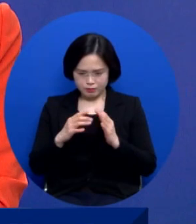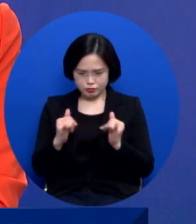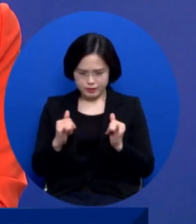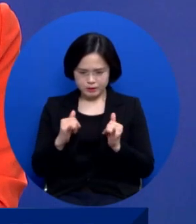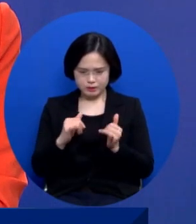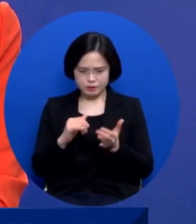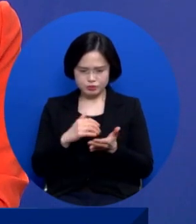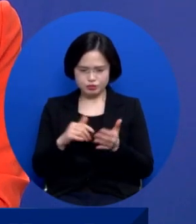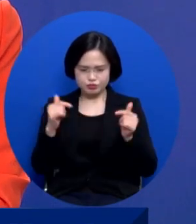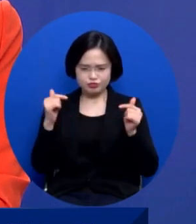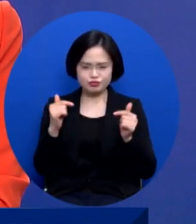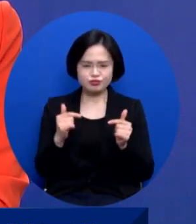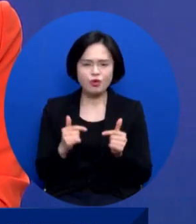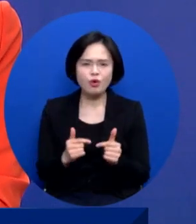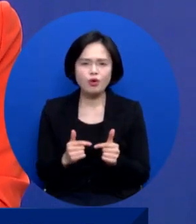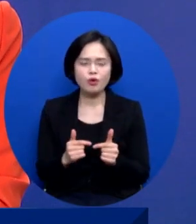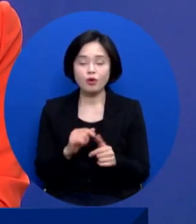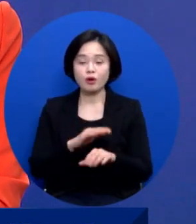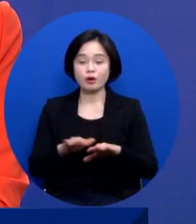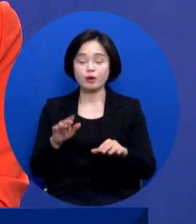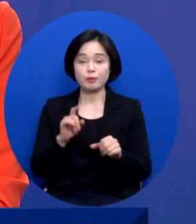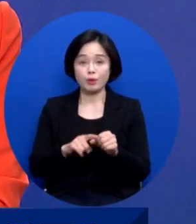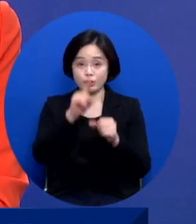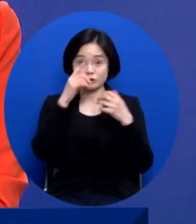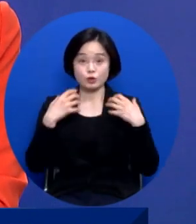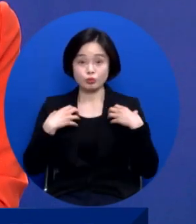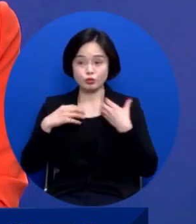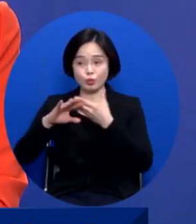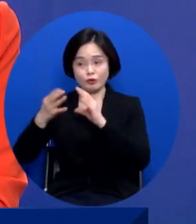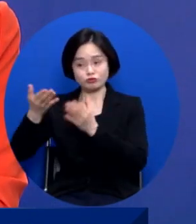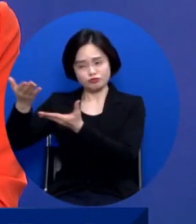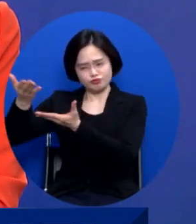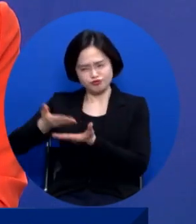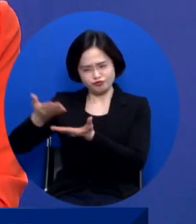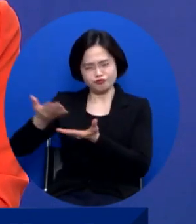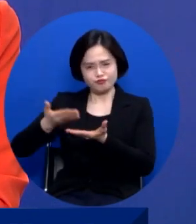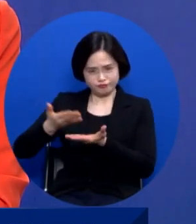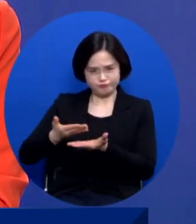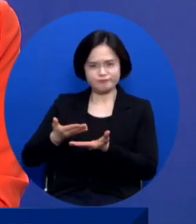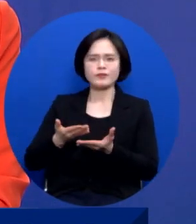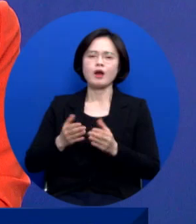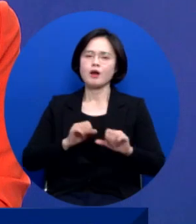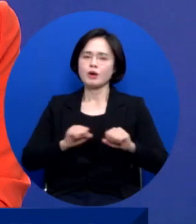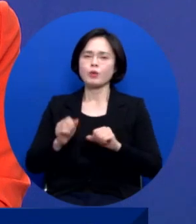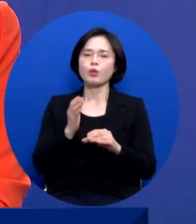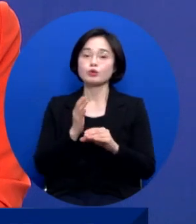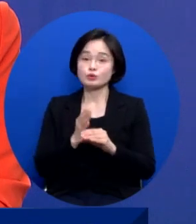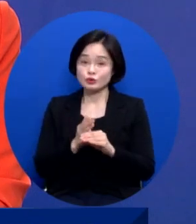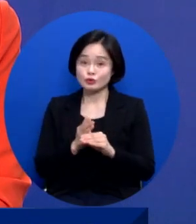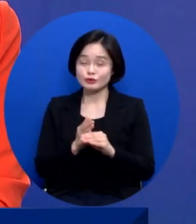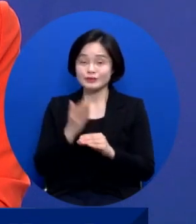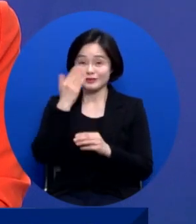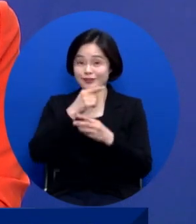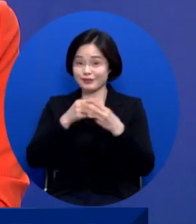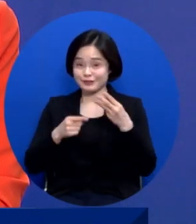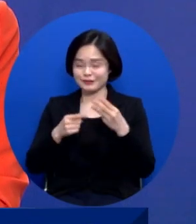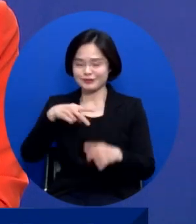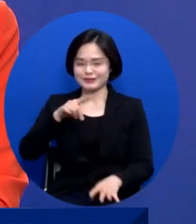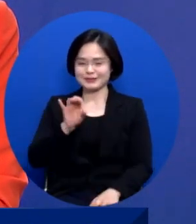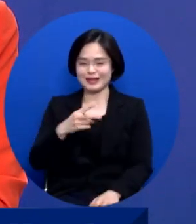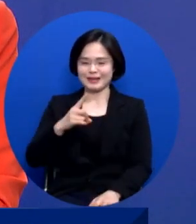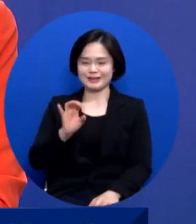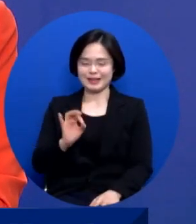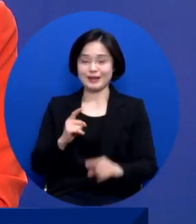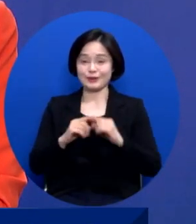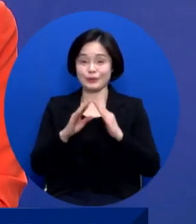적극 유치하고 있는데요. 이주민을 향한 선교 대책 마련이 시급한 이때 청주 상당교회가 독립적인